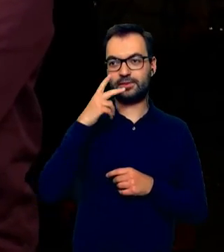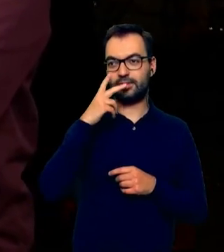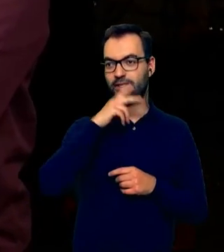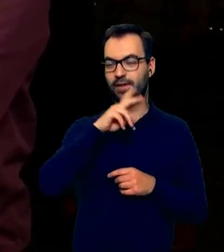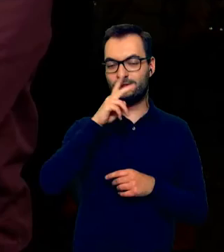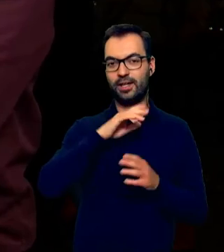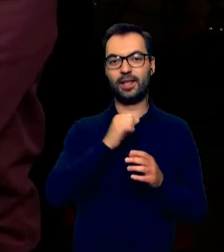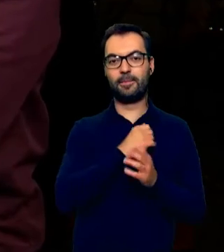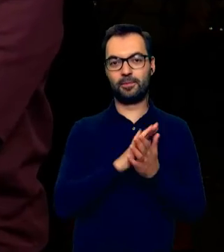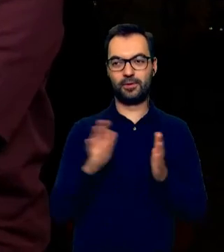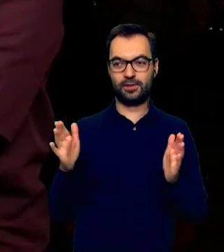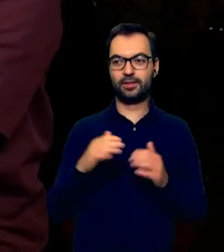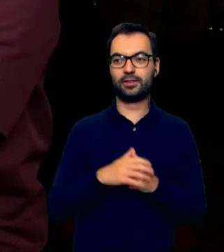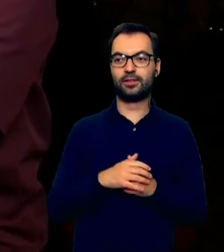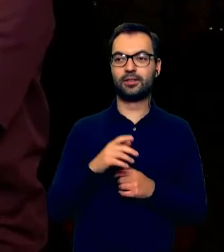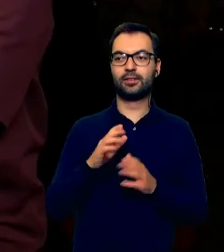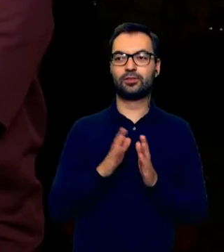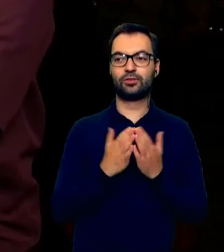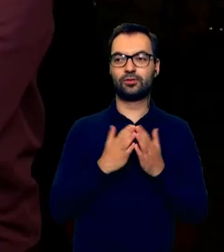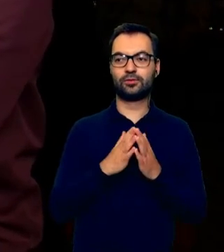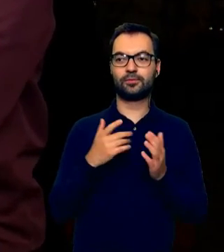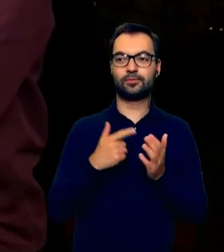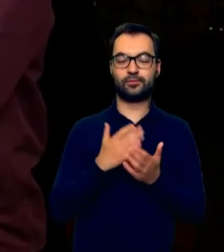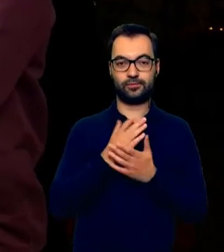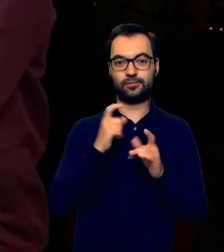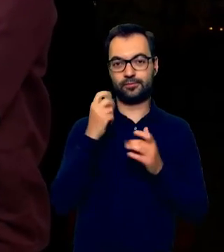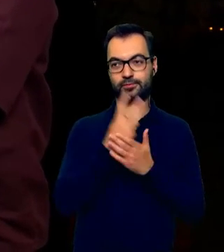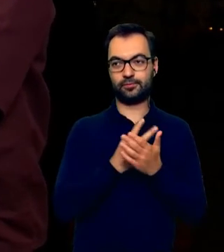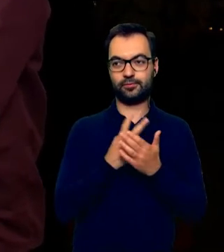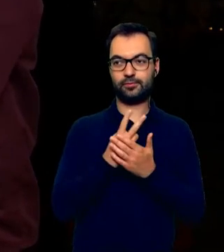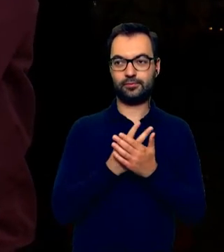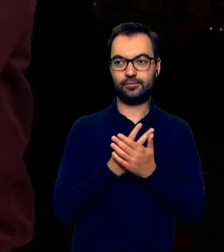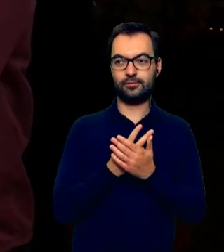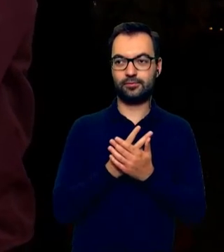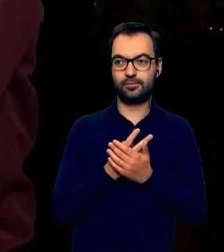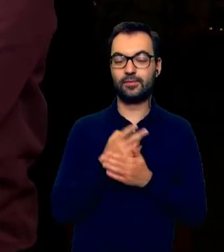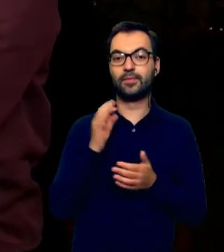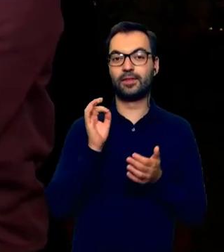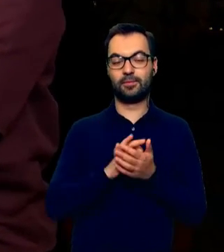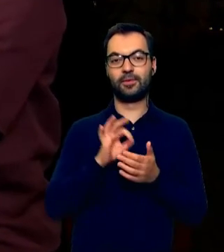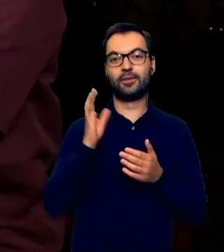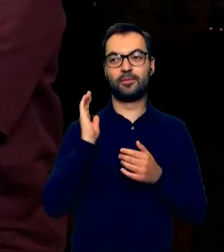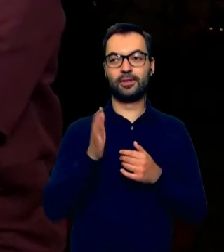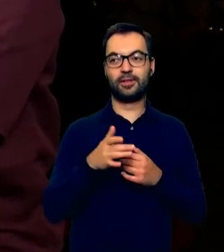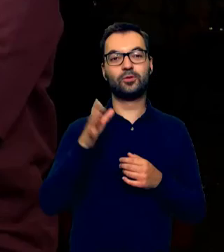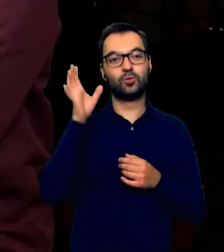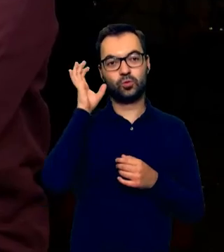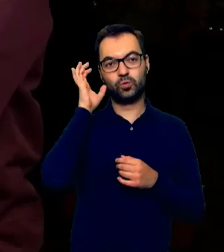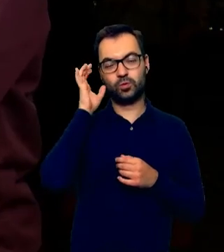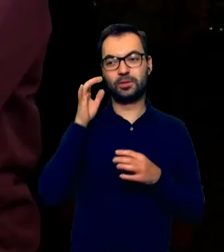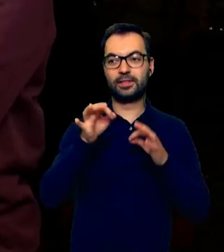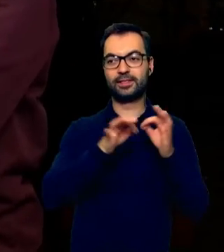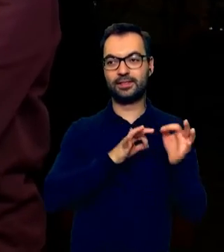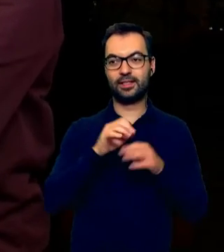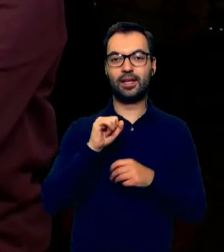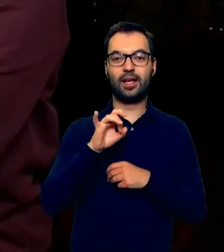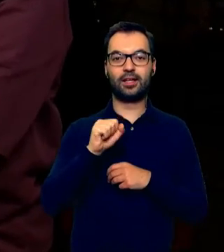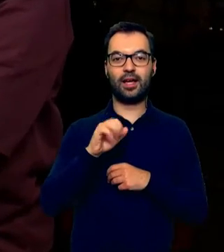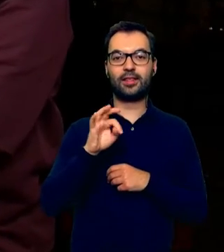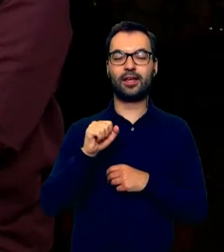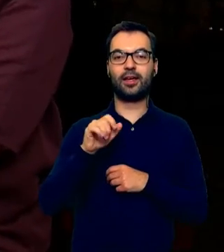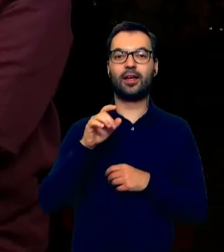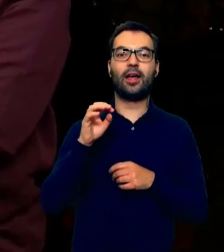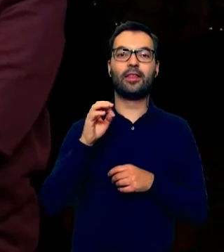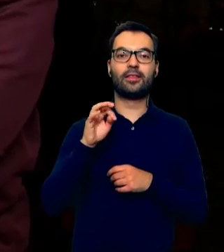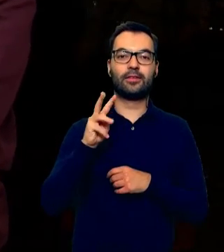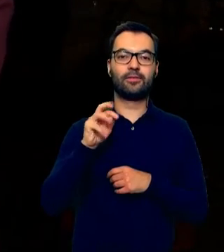Niewidzialne biblioteki, książka, którą już zaczęłam czytać i z pewnością będę słuchała opowieści Agaty Twardoch